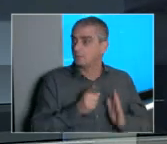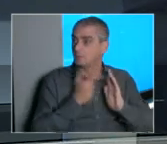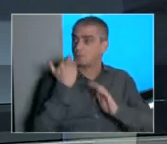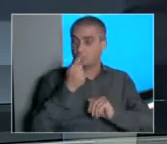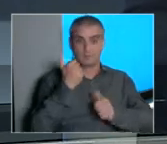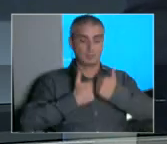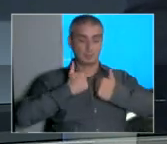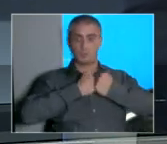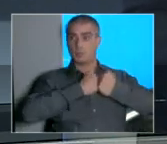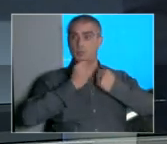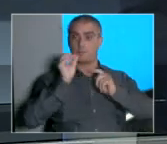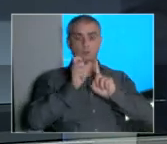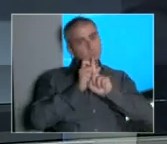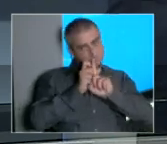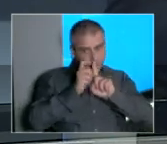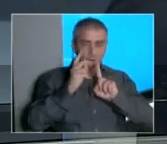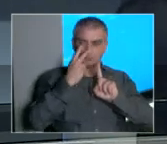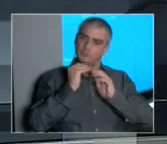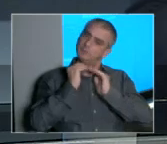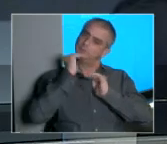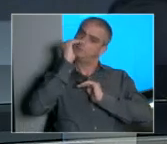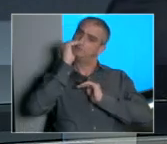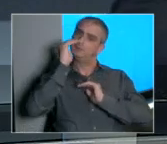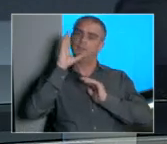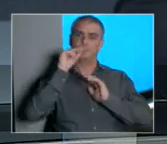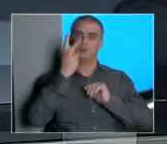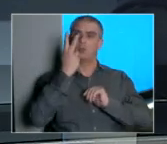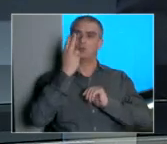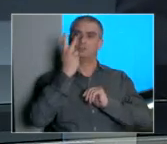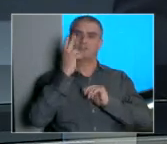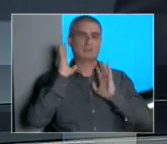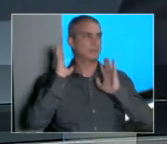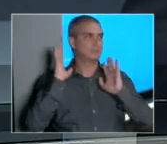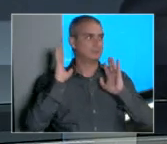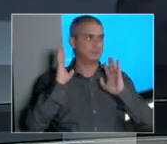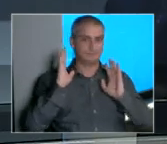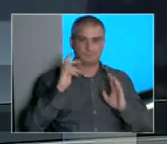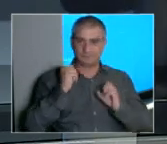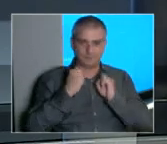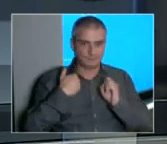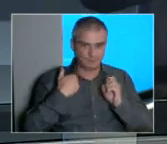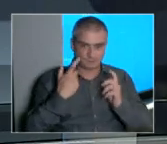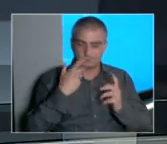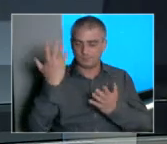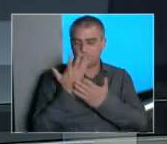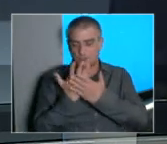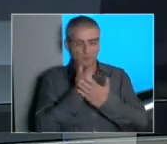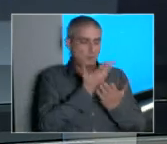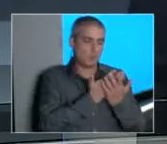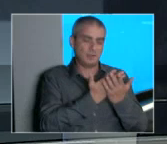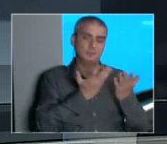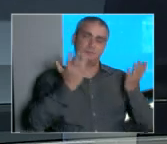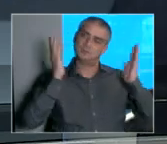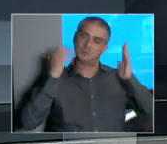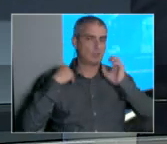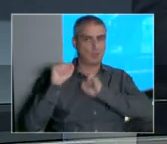הקודמת הוא התמודד איווט עם אחוז החסימה, הפעם נראה שהוא מתמודד עם הדו ספרתי. אני קשה לי, ואני חושב שבעניין הזה ליצמן קצת טועה. הוא הוכיח.